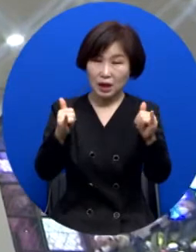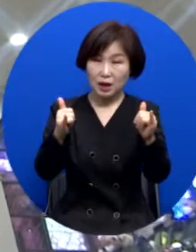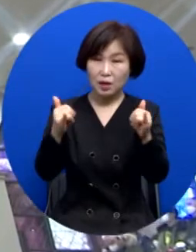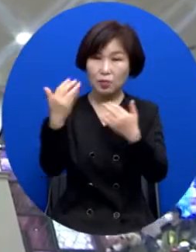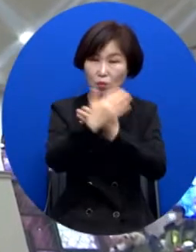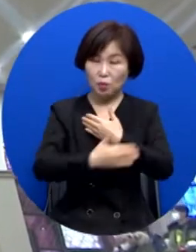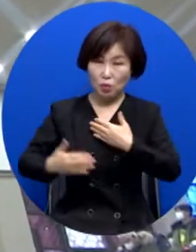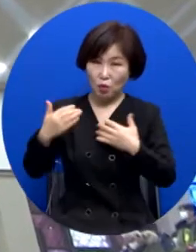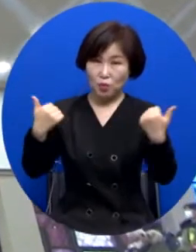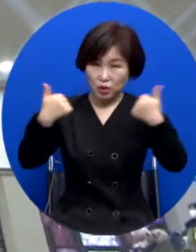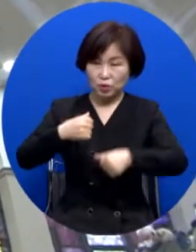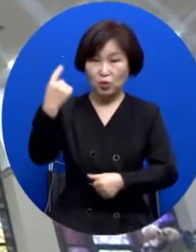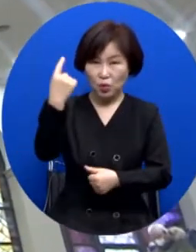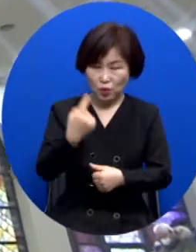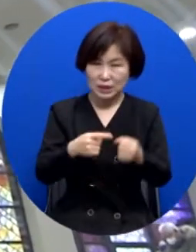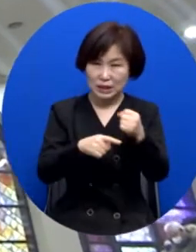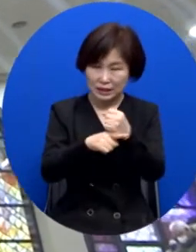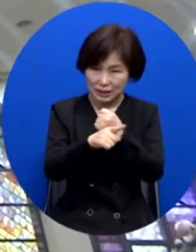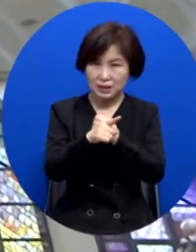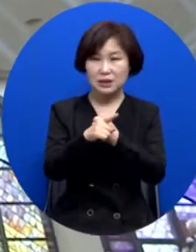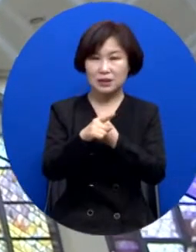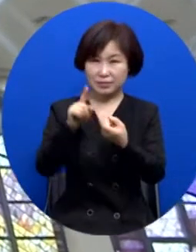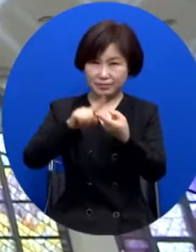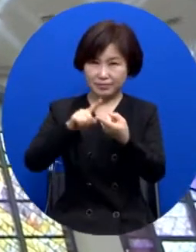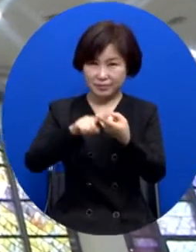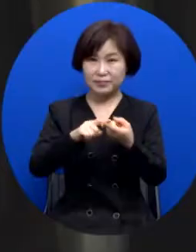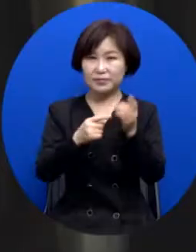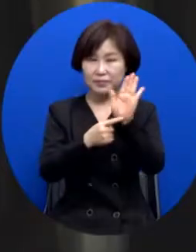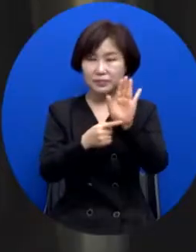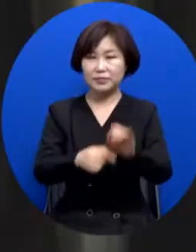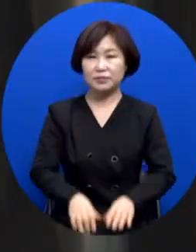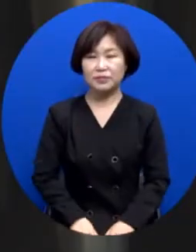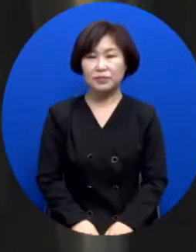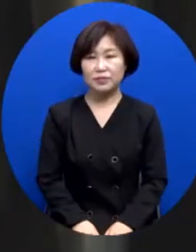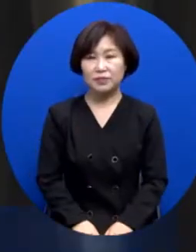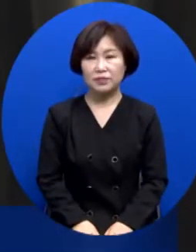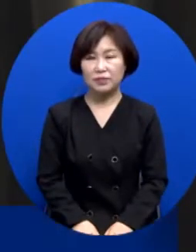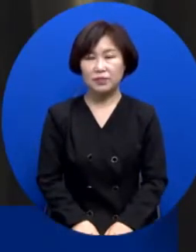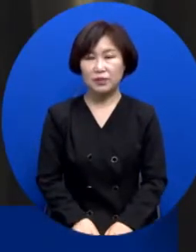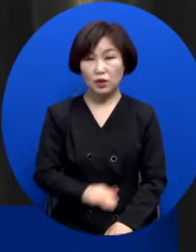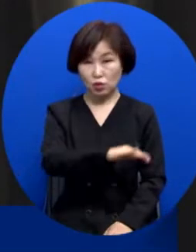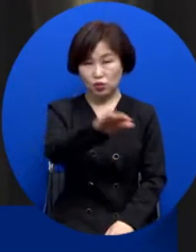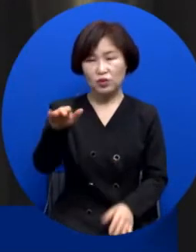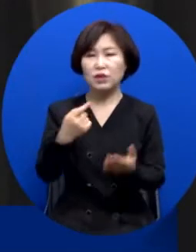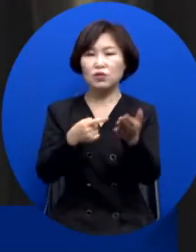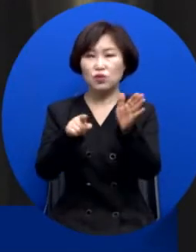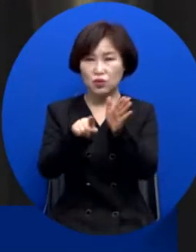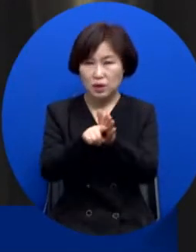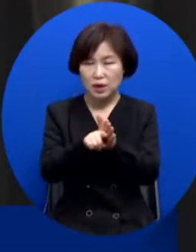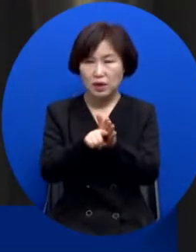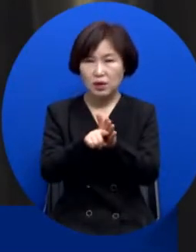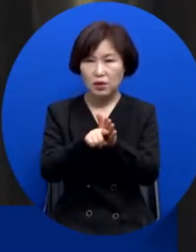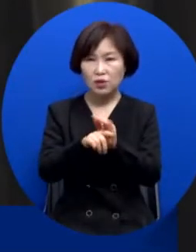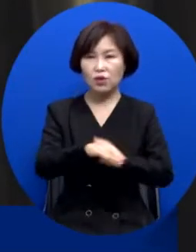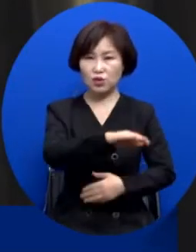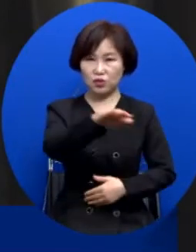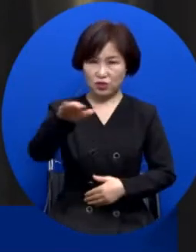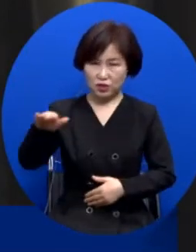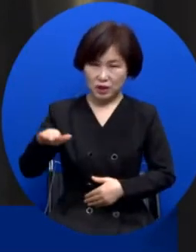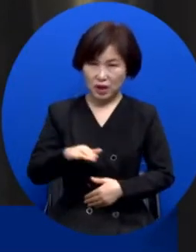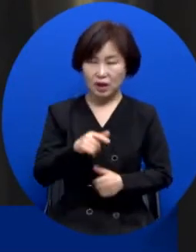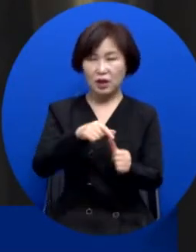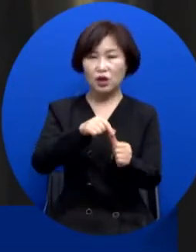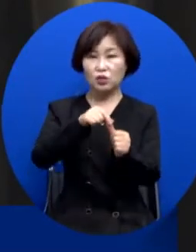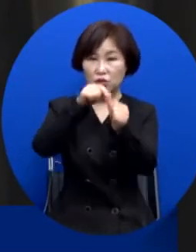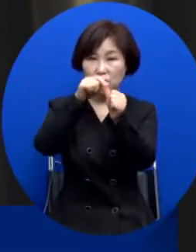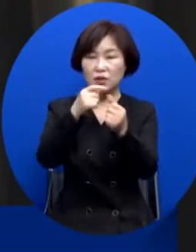어떤 뜻인지 되새기자고 강조했습니다. 말씀 들어보시죠. 우리를 위하여 우리에게